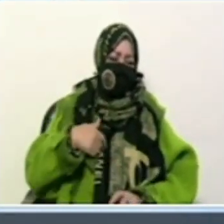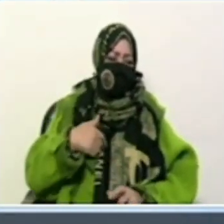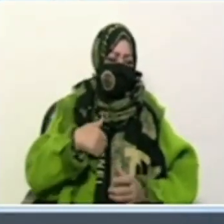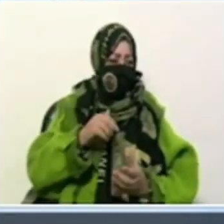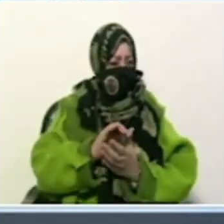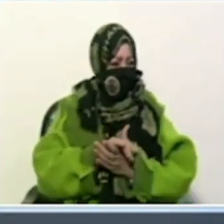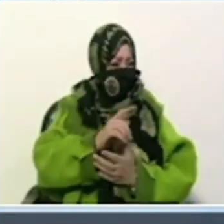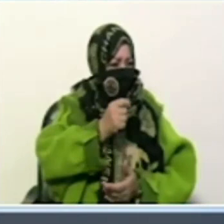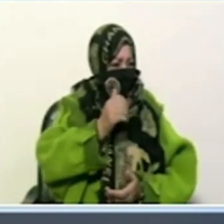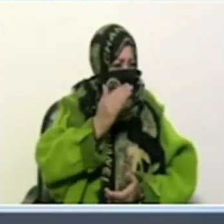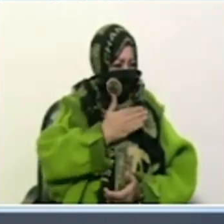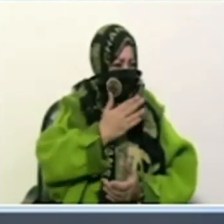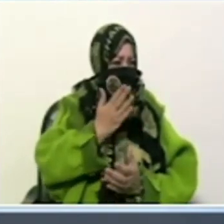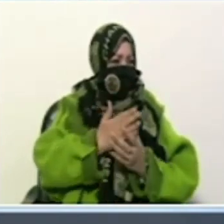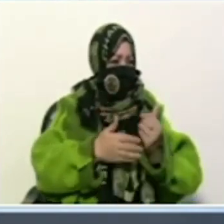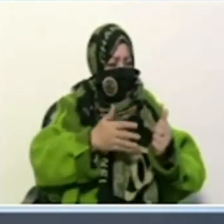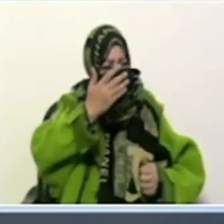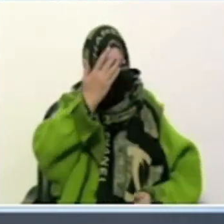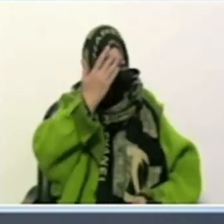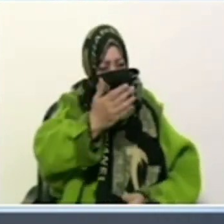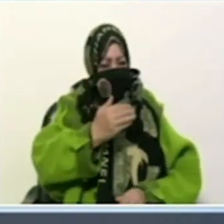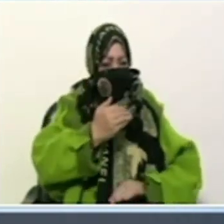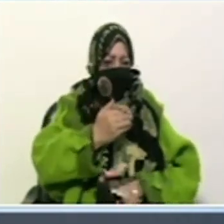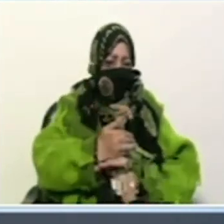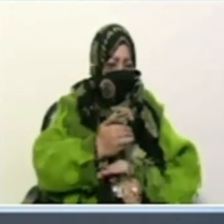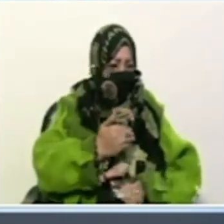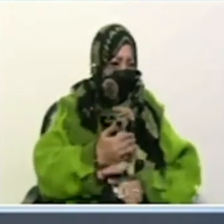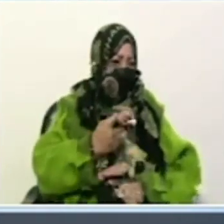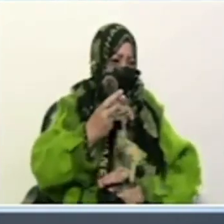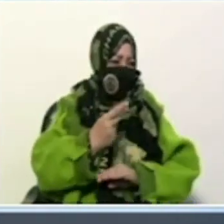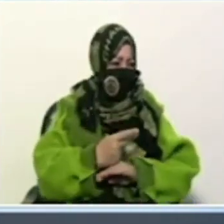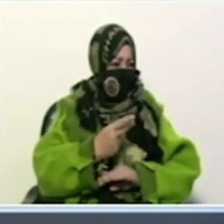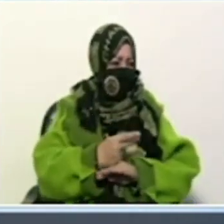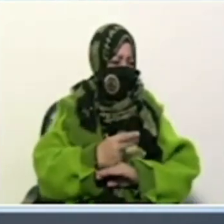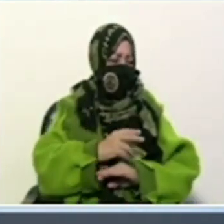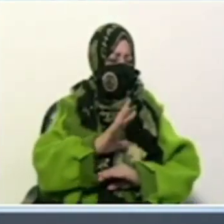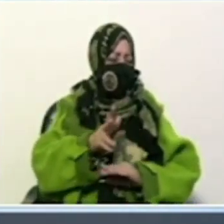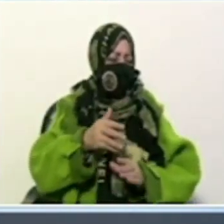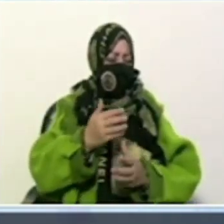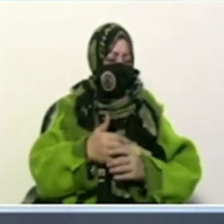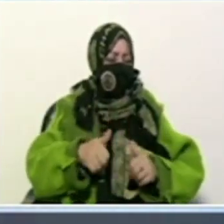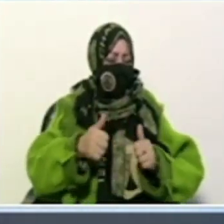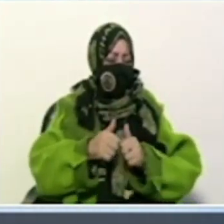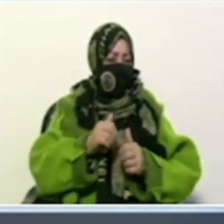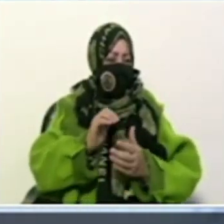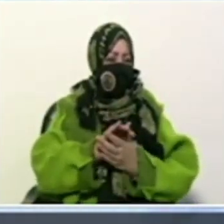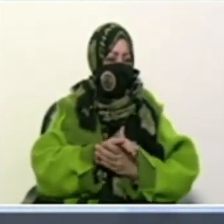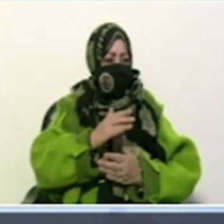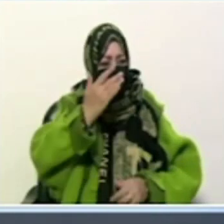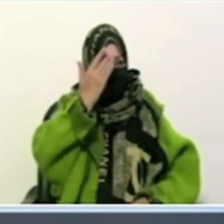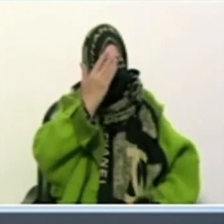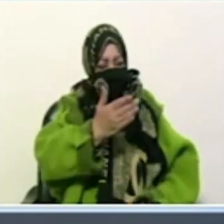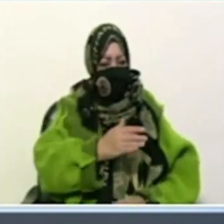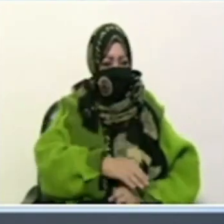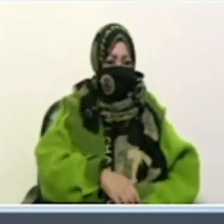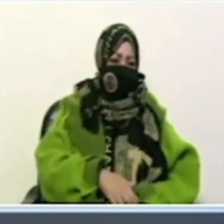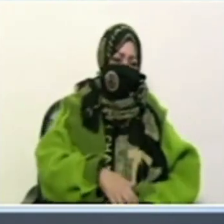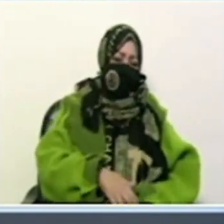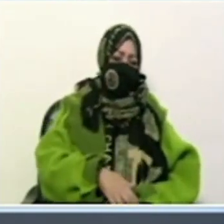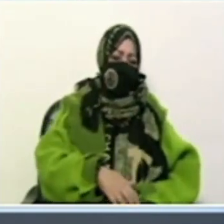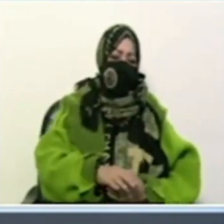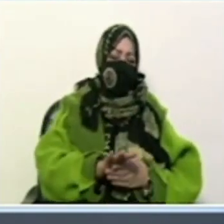له يعني شاة، فهل تجزي له يعني عقيقة ولا؟ نعم هي تجزي